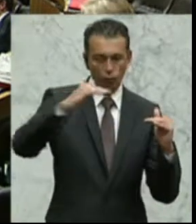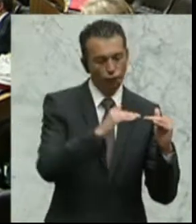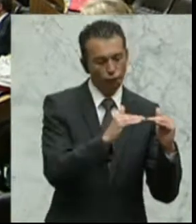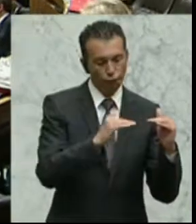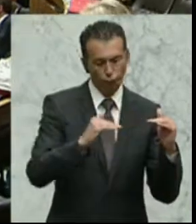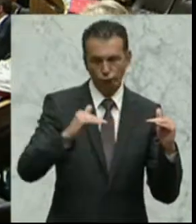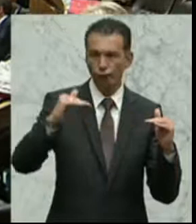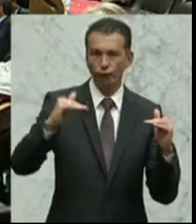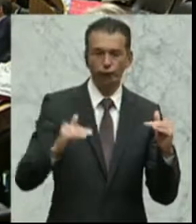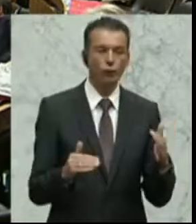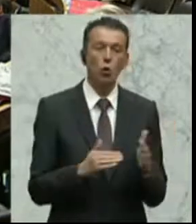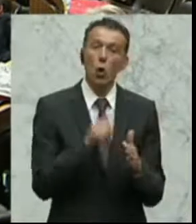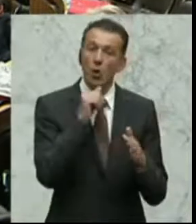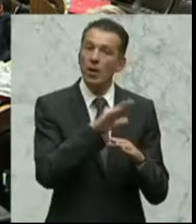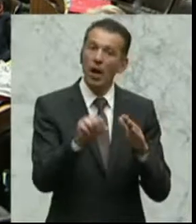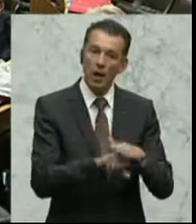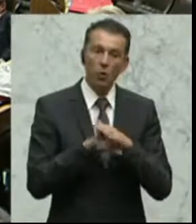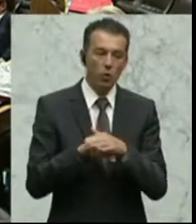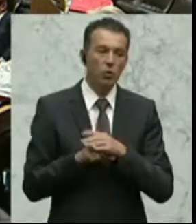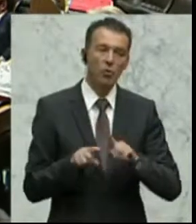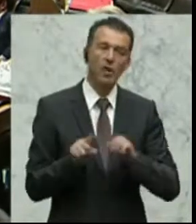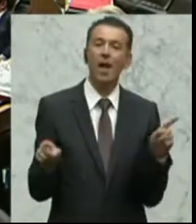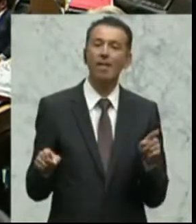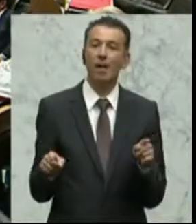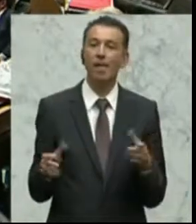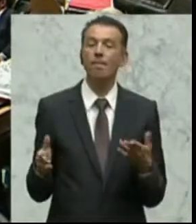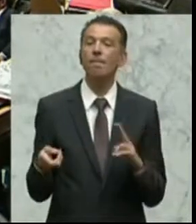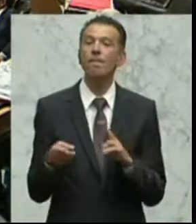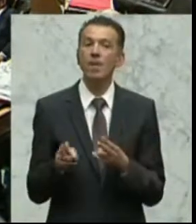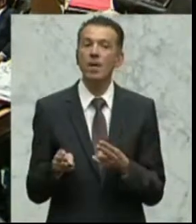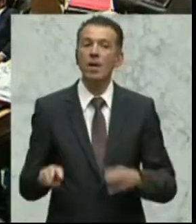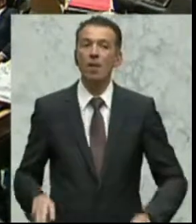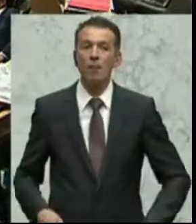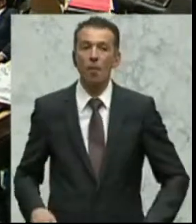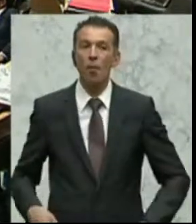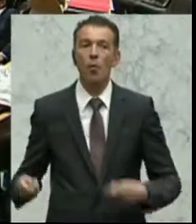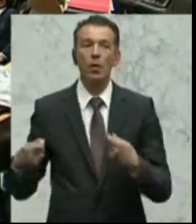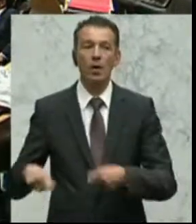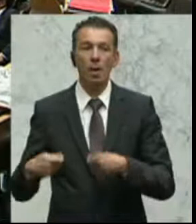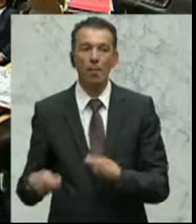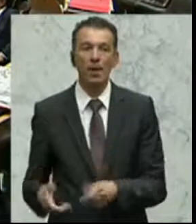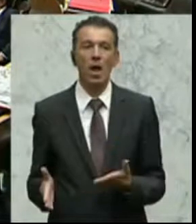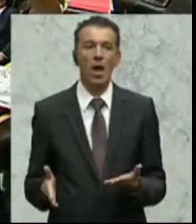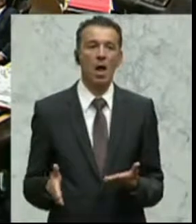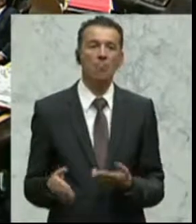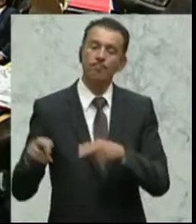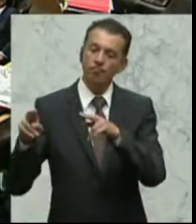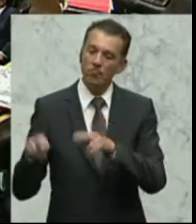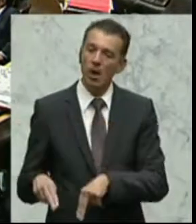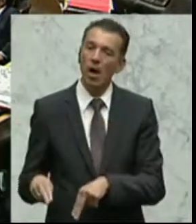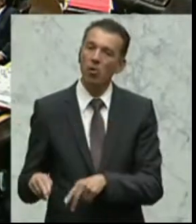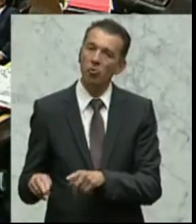im Haus. Die andere Seite, nämlich wie wir die Vermögensseite, die Kapitalseite zu einem gerechteren Beitrag auch